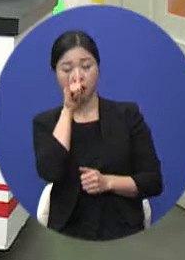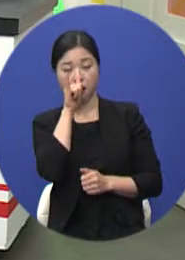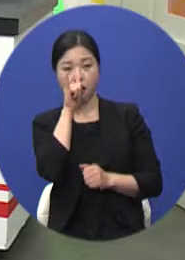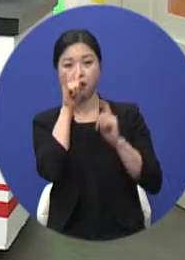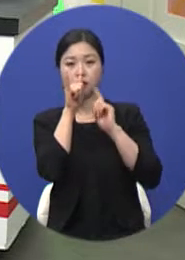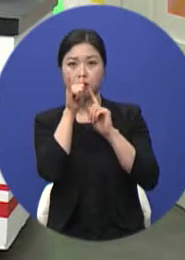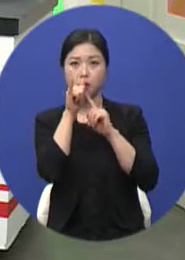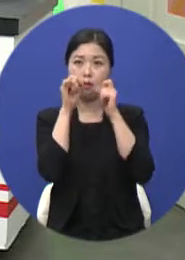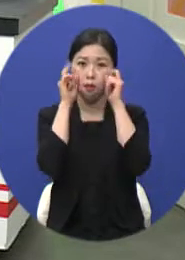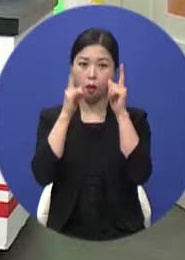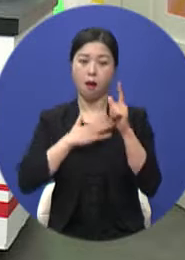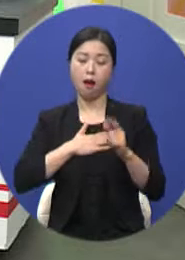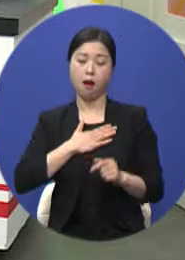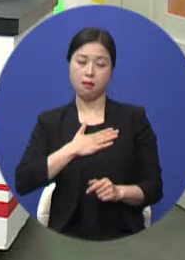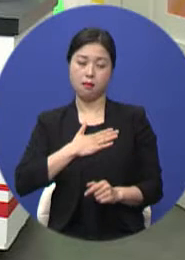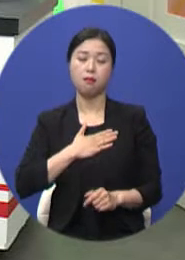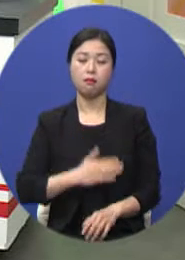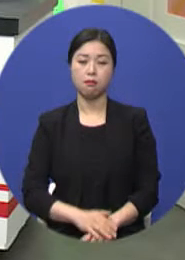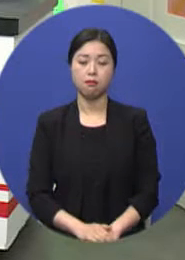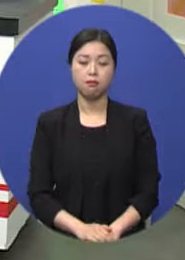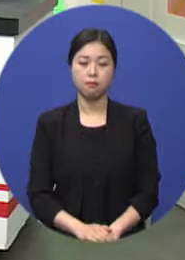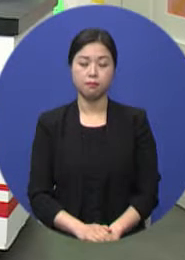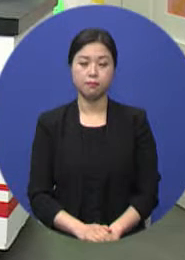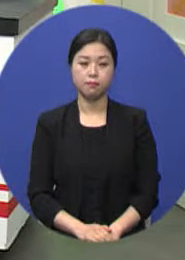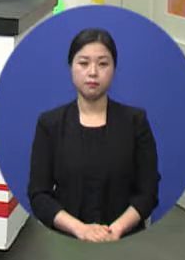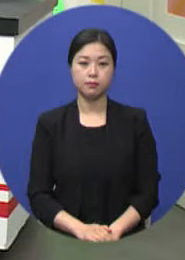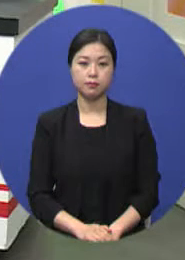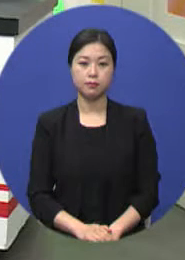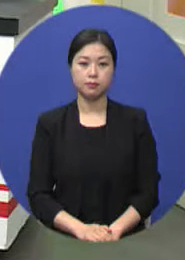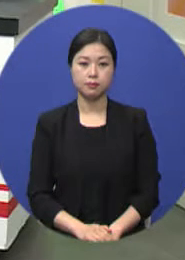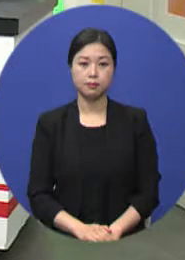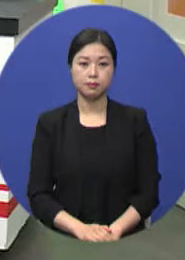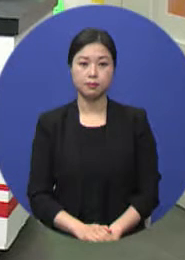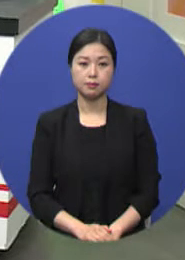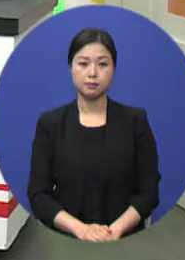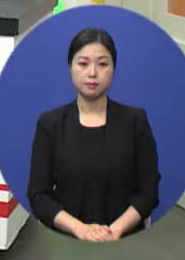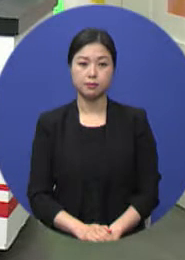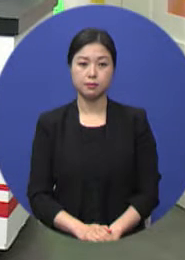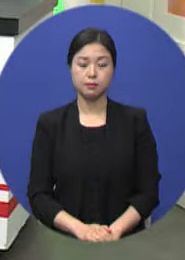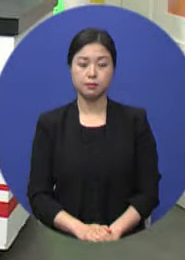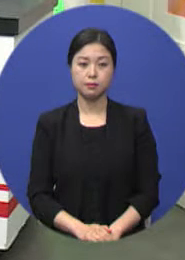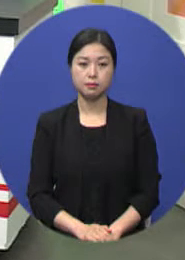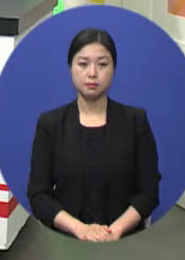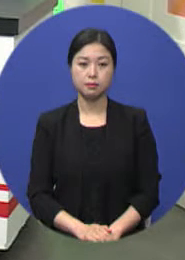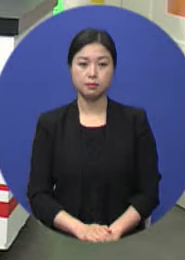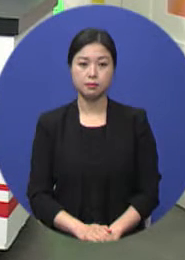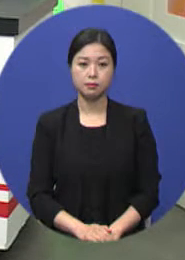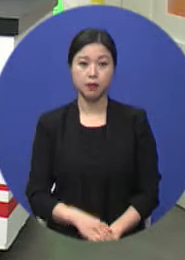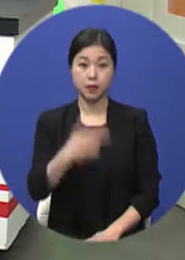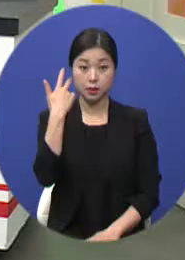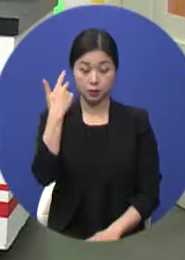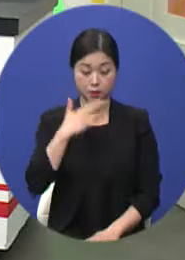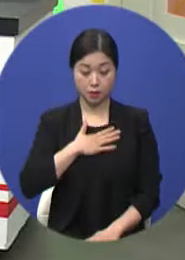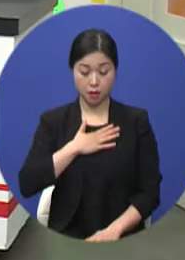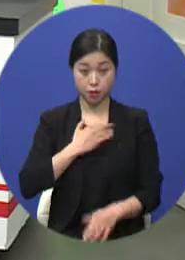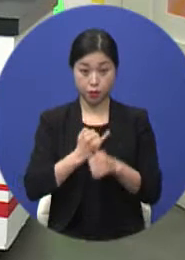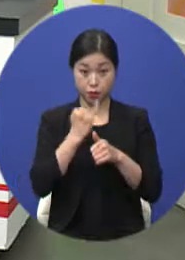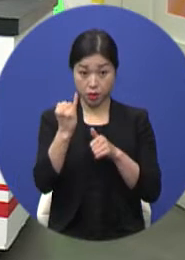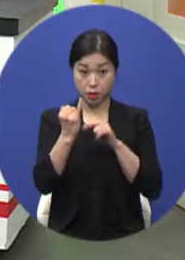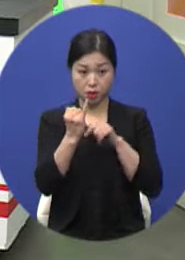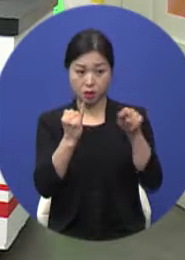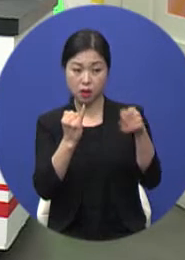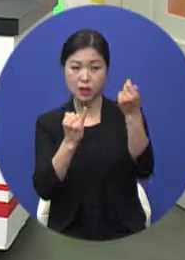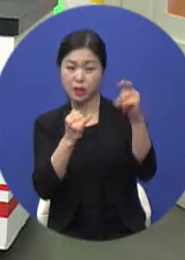그런 거를 좀 새롭게 좀 알게 돼서 그 마침 지난주에 이제 안식구가 이 방송을 좀 본